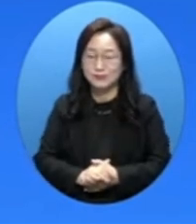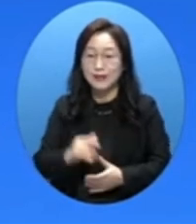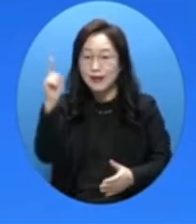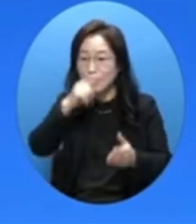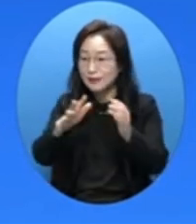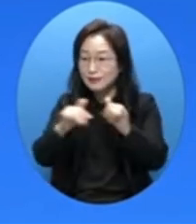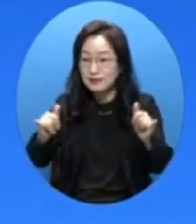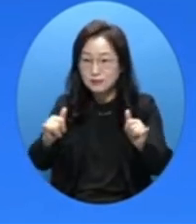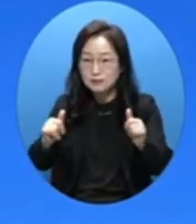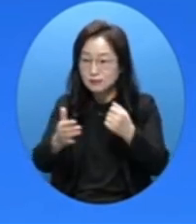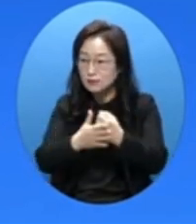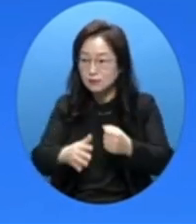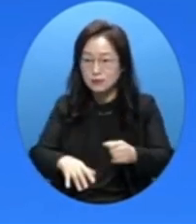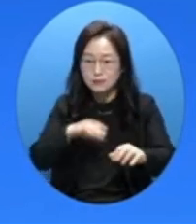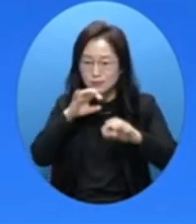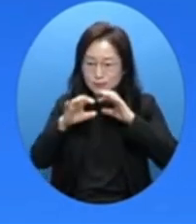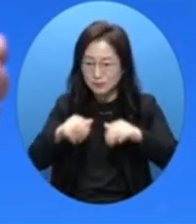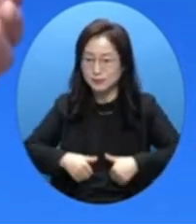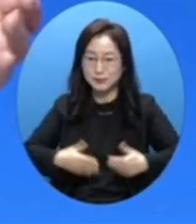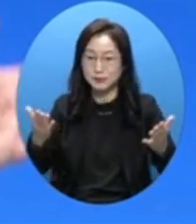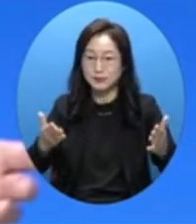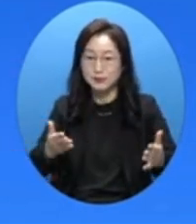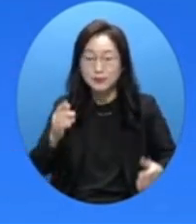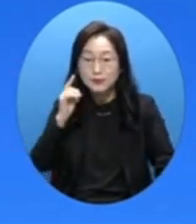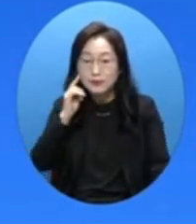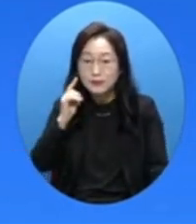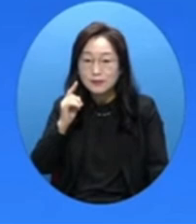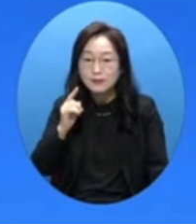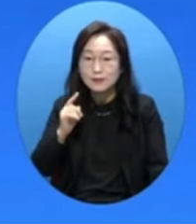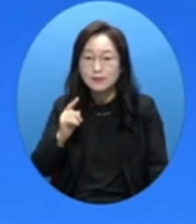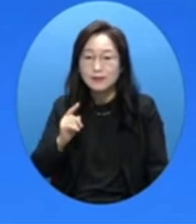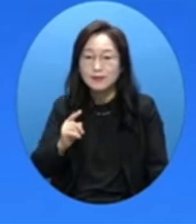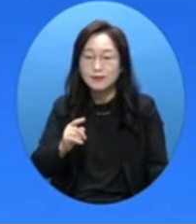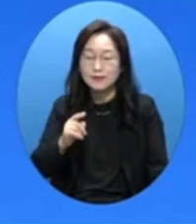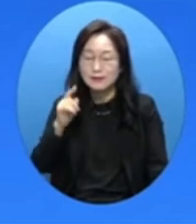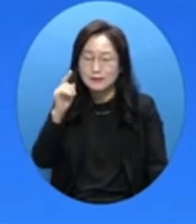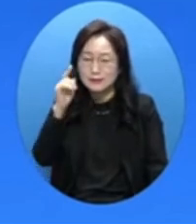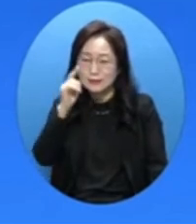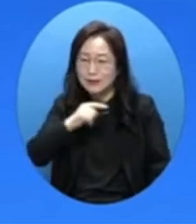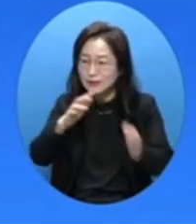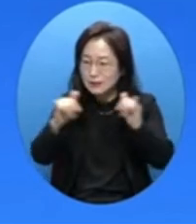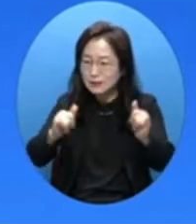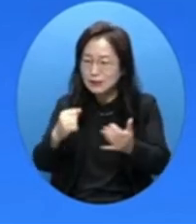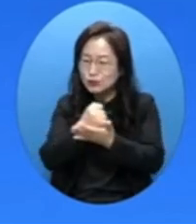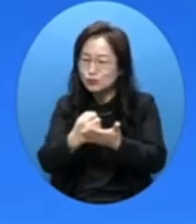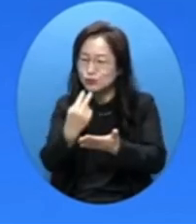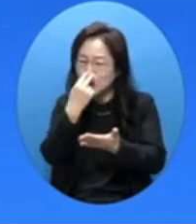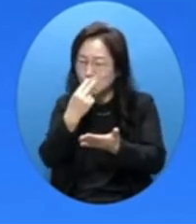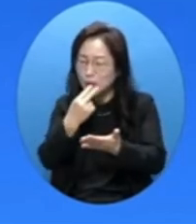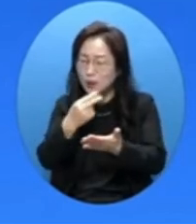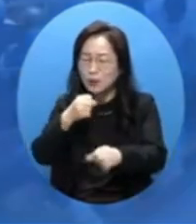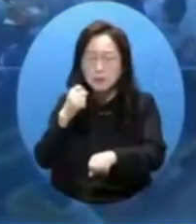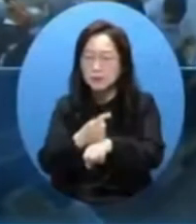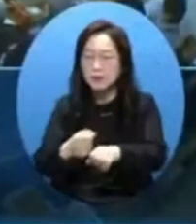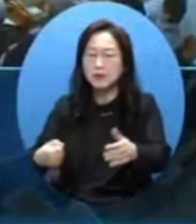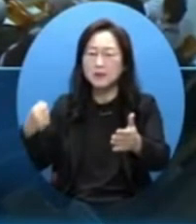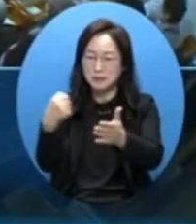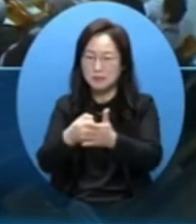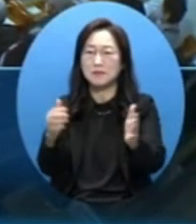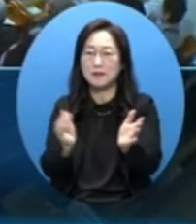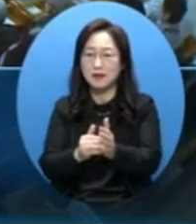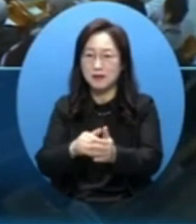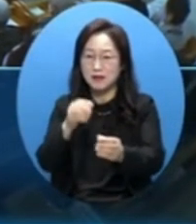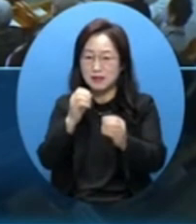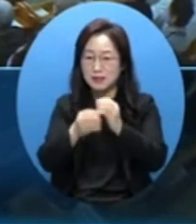악인들로 인해 우리가 불평할 것이 없습니다. 그들의 그 운명이 이미 결정되어 있습니다. 시편 1편 6절에 이와